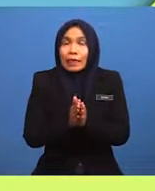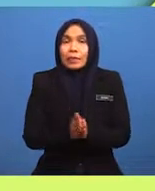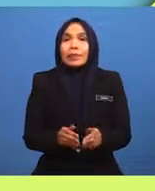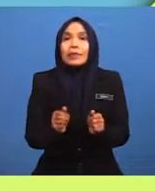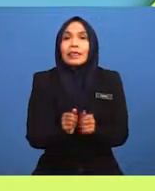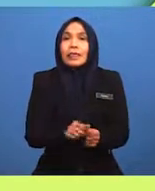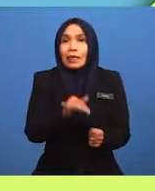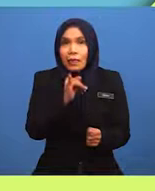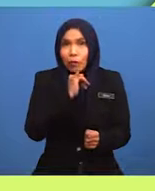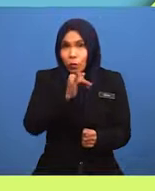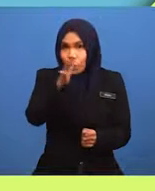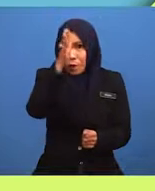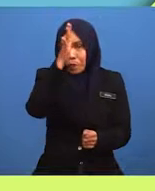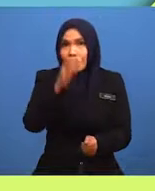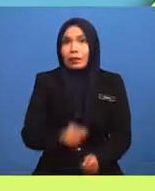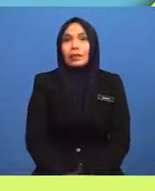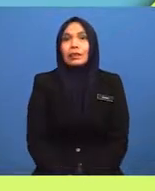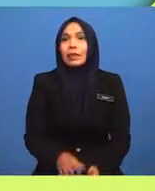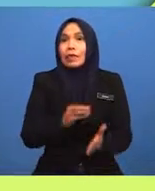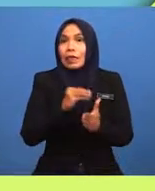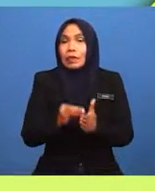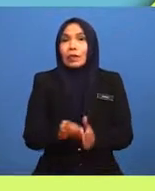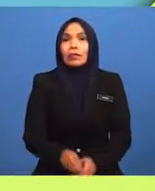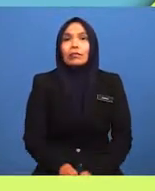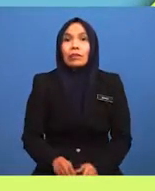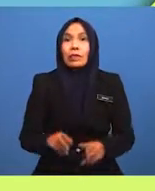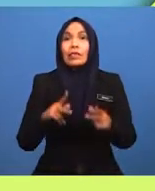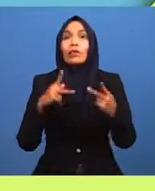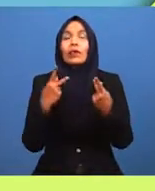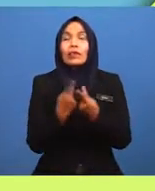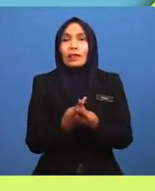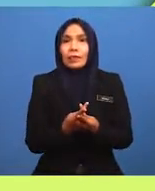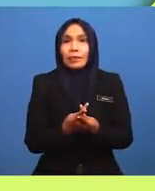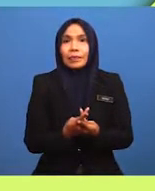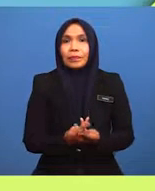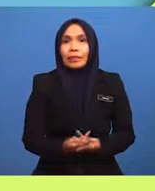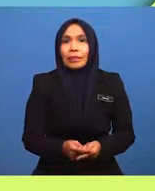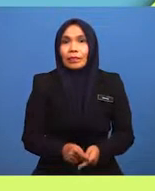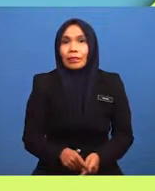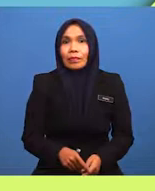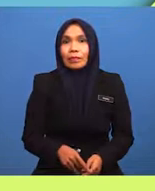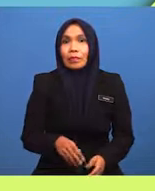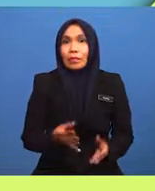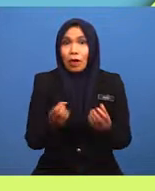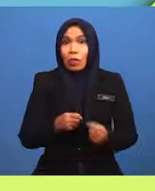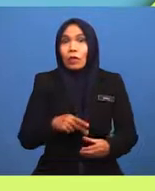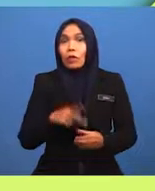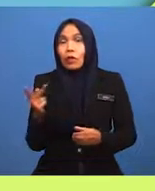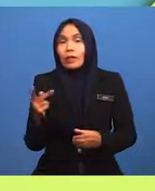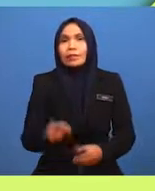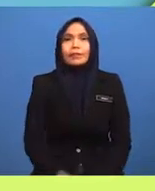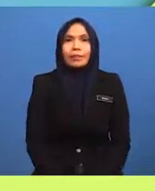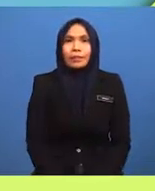atau ahli keluarga apabila hendak keluar. Dalam situasi B, Alia